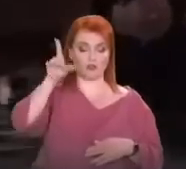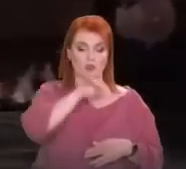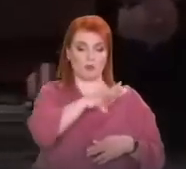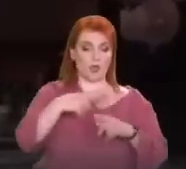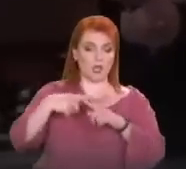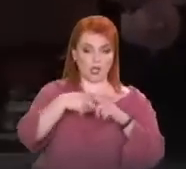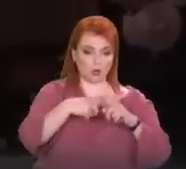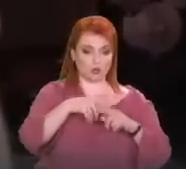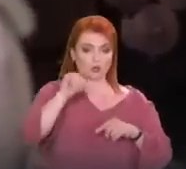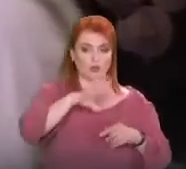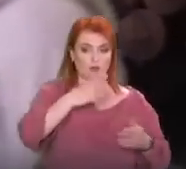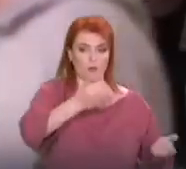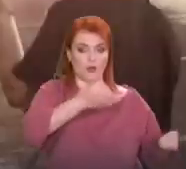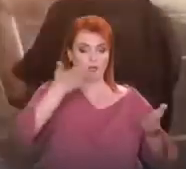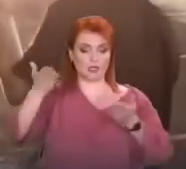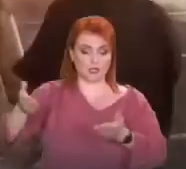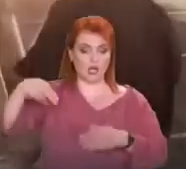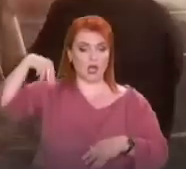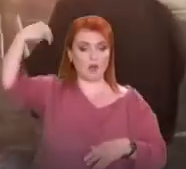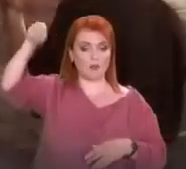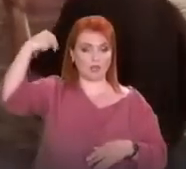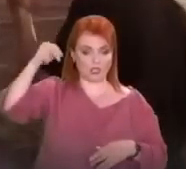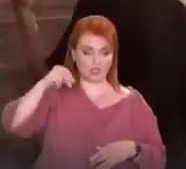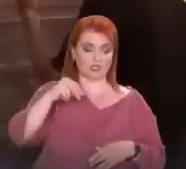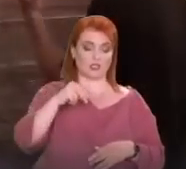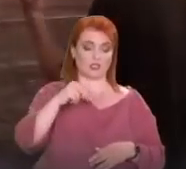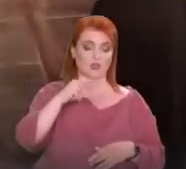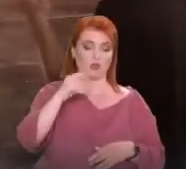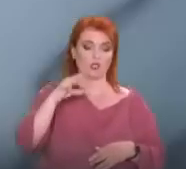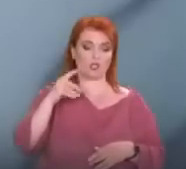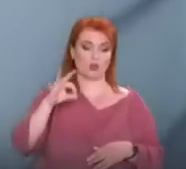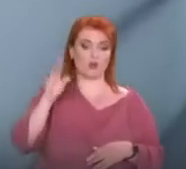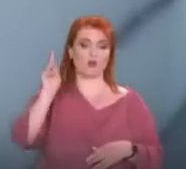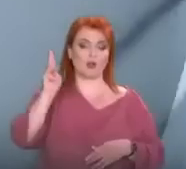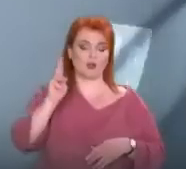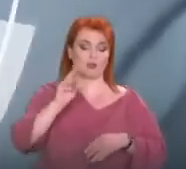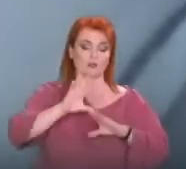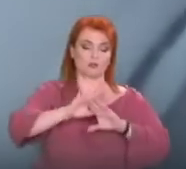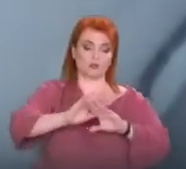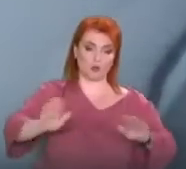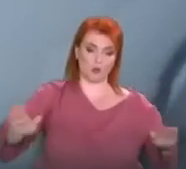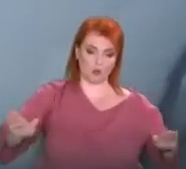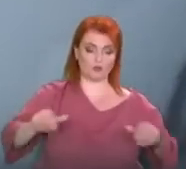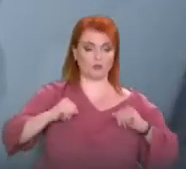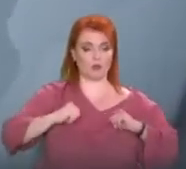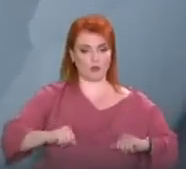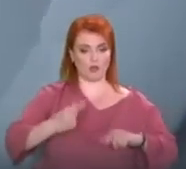la invitația liderului de la Minsk, care a mediat conflictul.